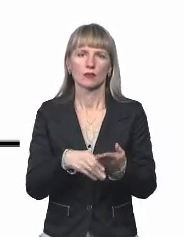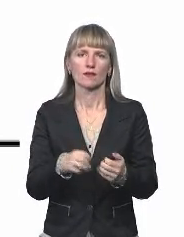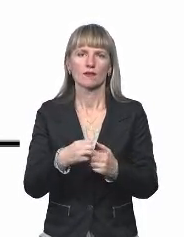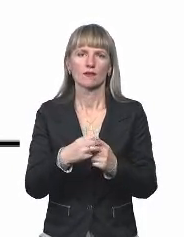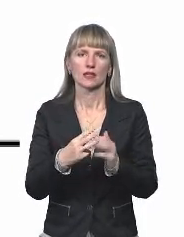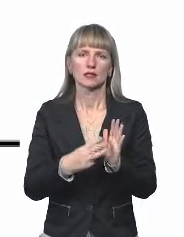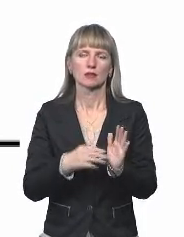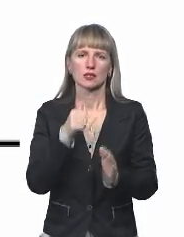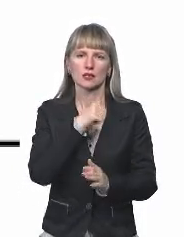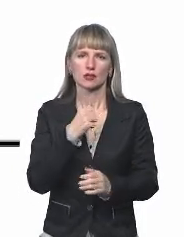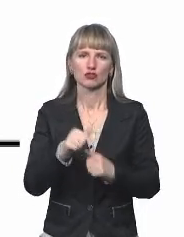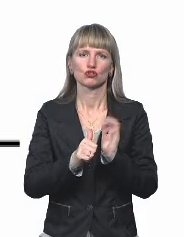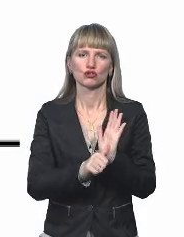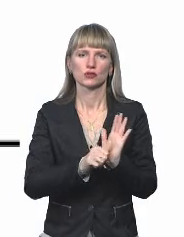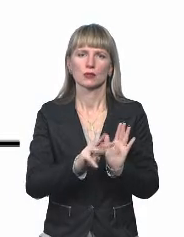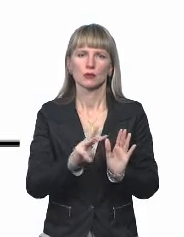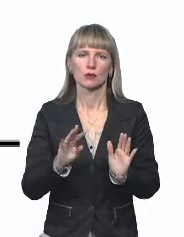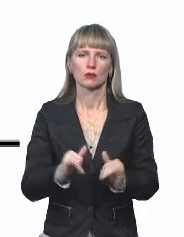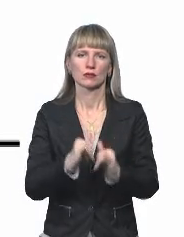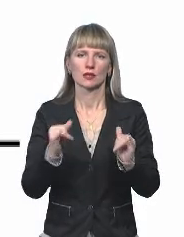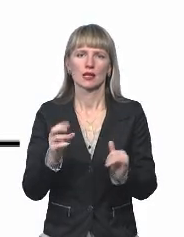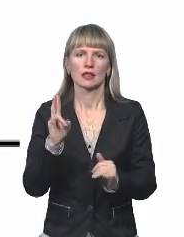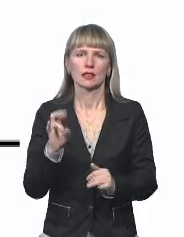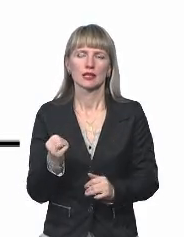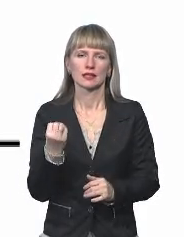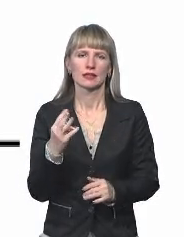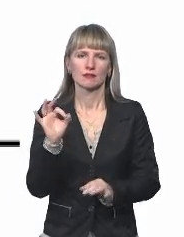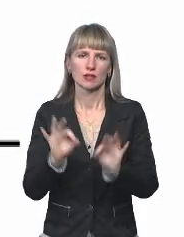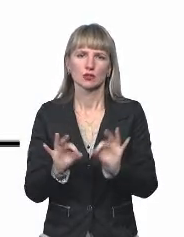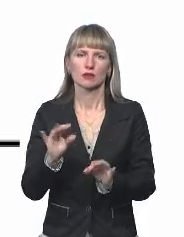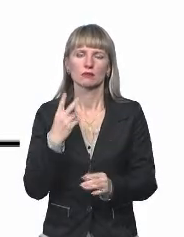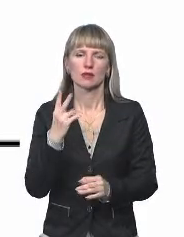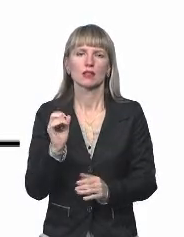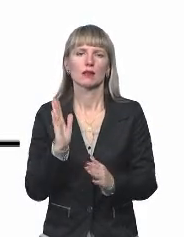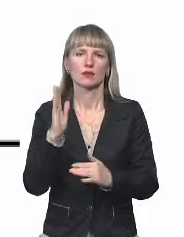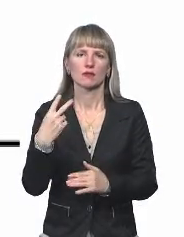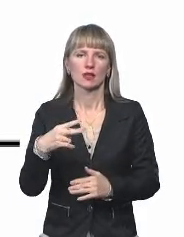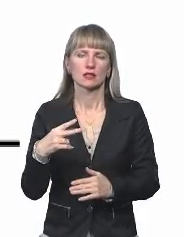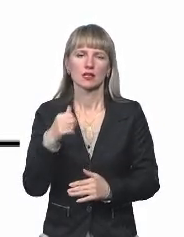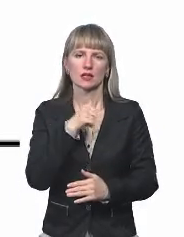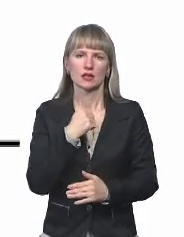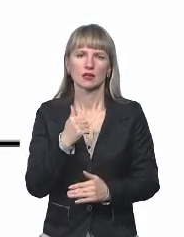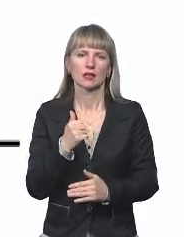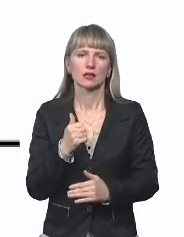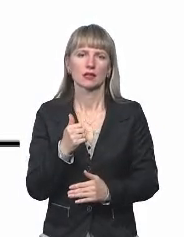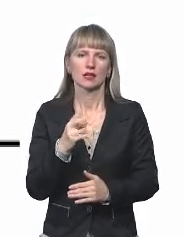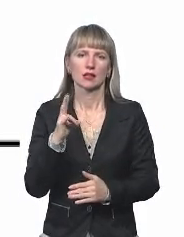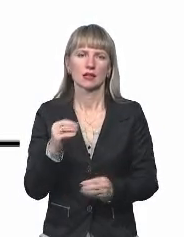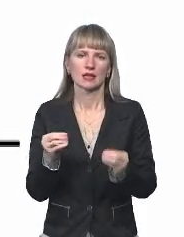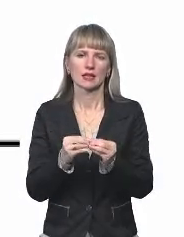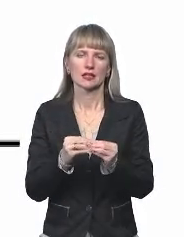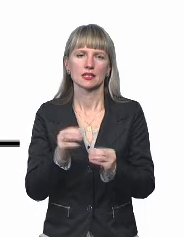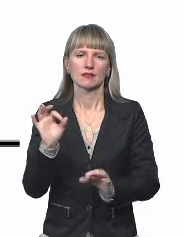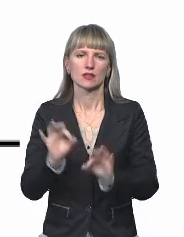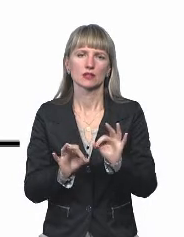18-й рік 60 мільйонів гривень, потім зростання на 13% і передбачено на 2020 рік зростання на